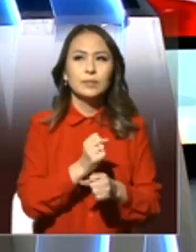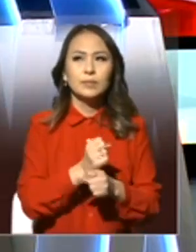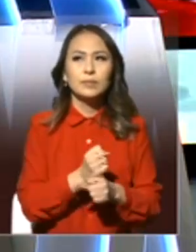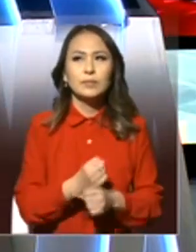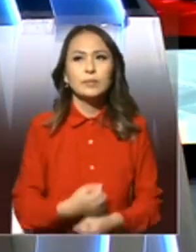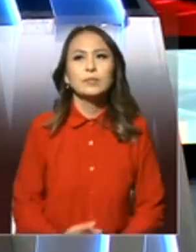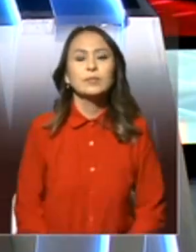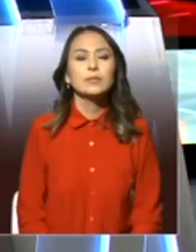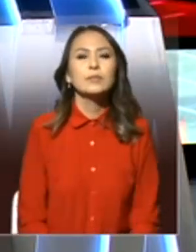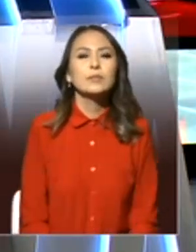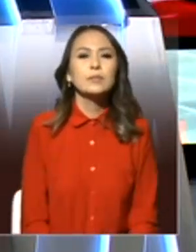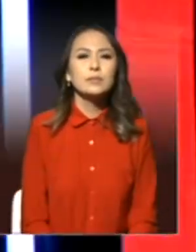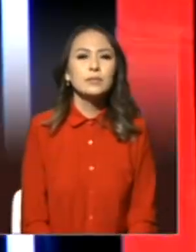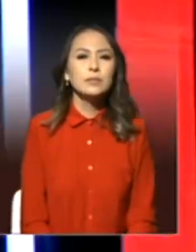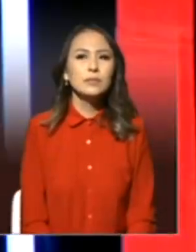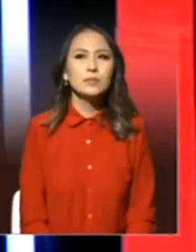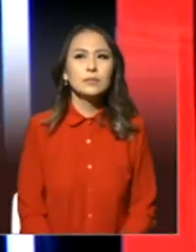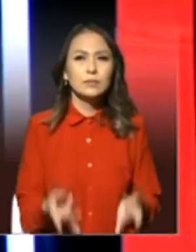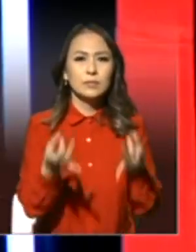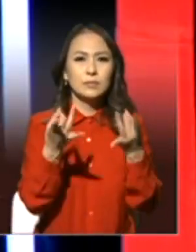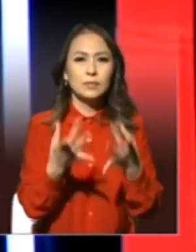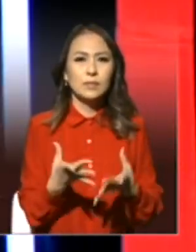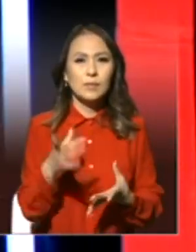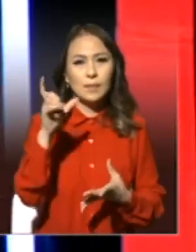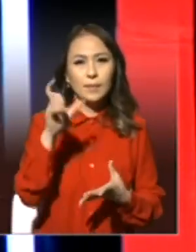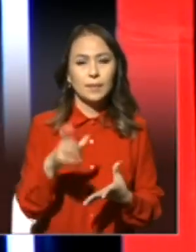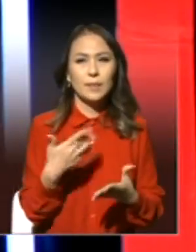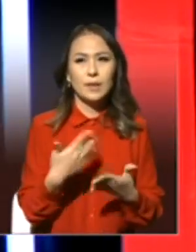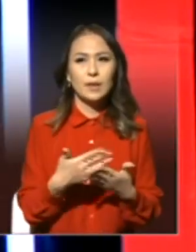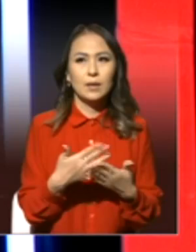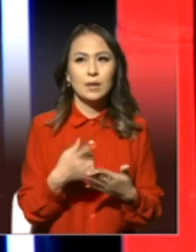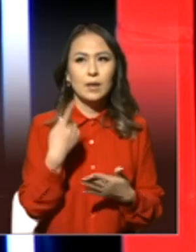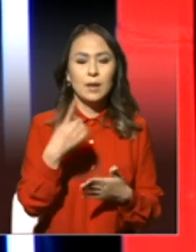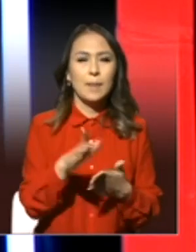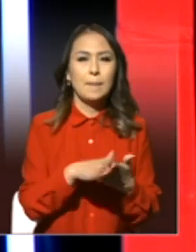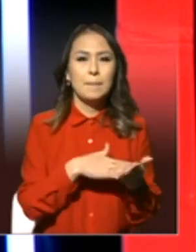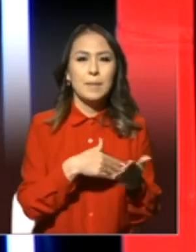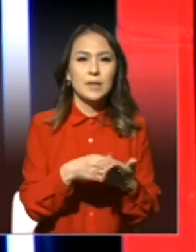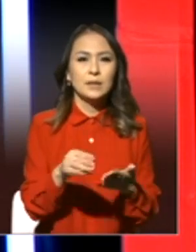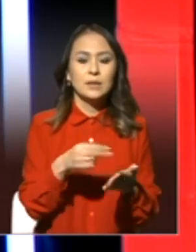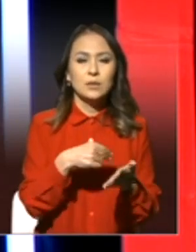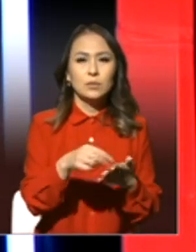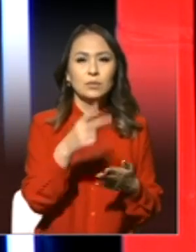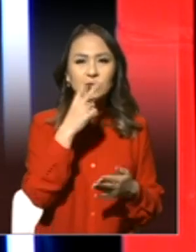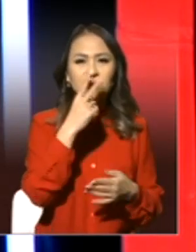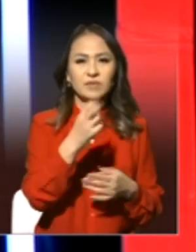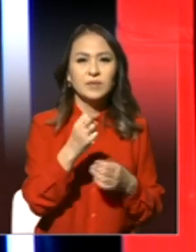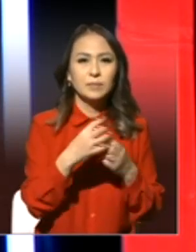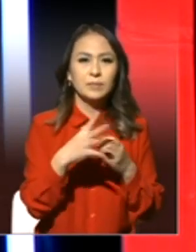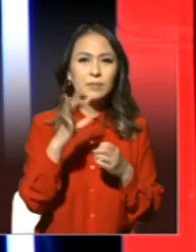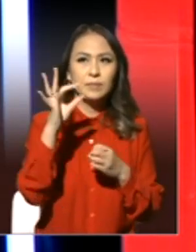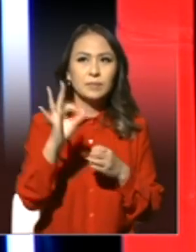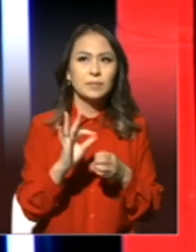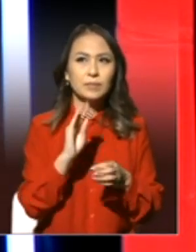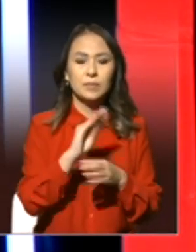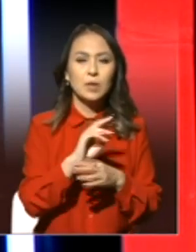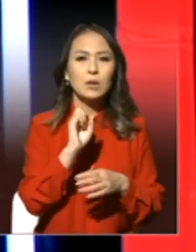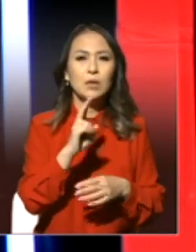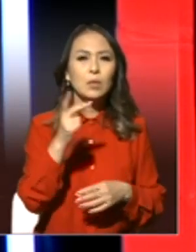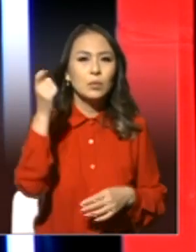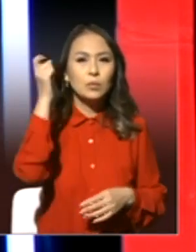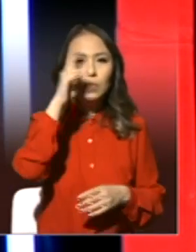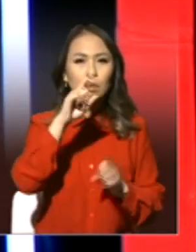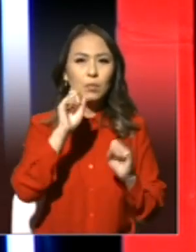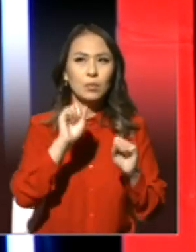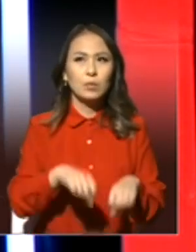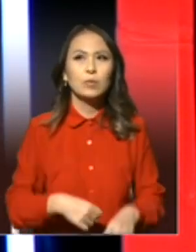Жоқ, қарапайым адам, Айдар мырза, қарапайым азамат мысалға барып, бір майдың 15%-дан артық қымбаттап тұрған қалай біле алады? Сіз маған соны түсіндіріңізші.